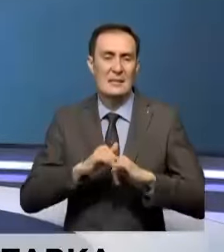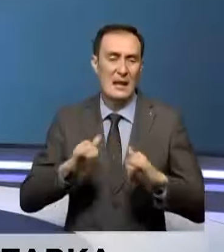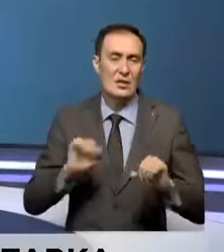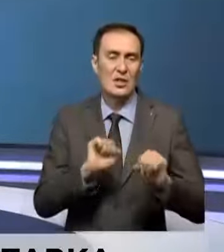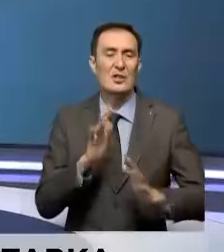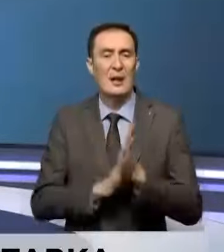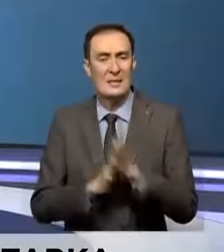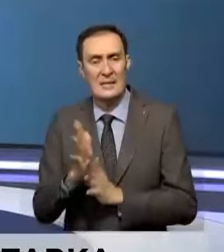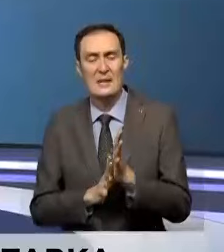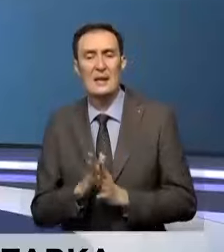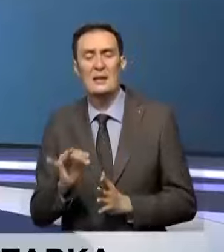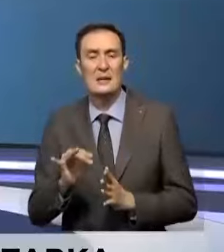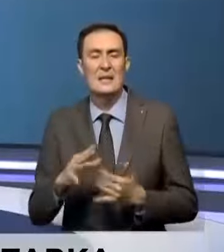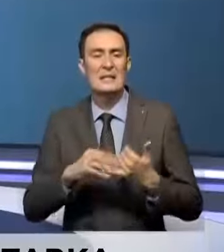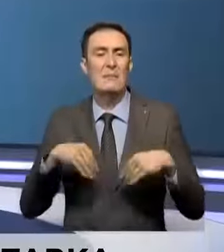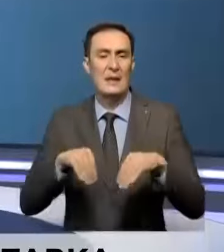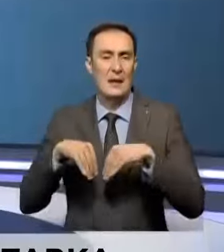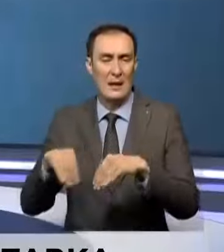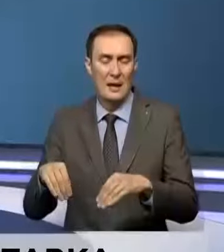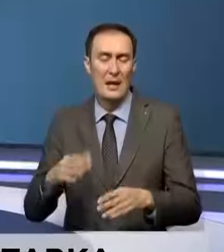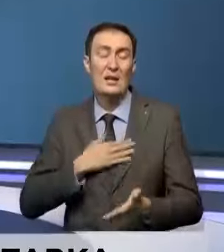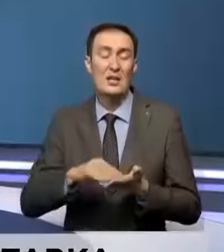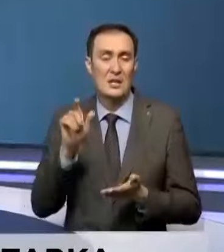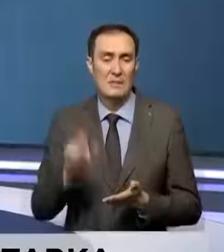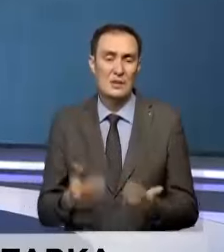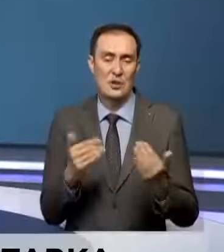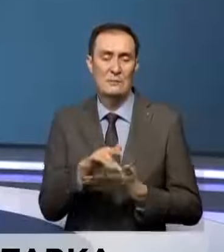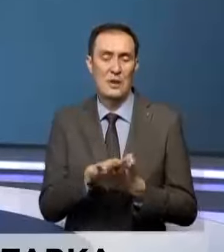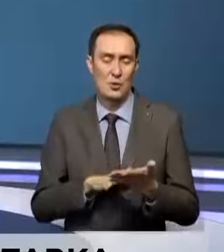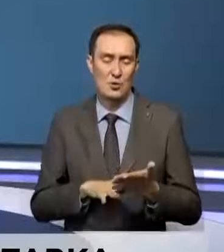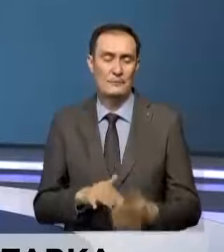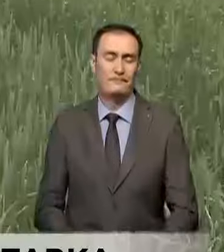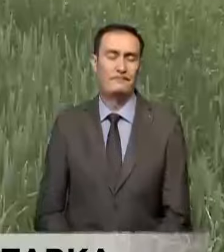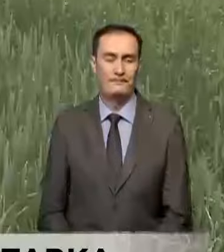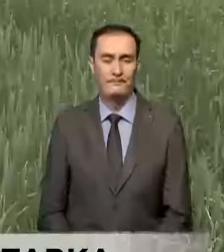защиты растений и органического земледелия. Наталья Строкова расскажет больше.